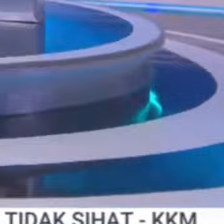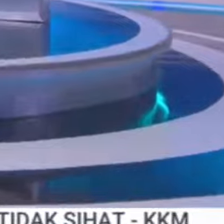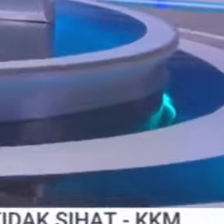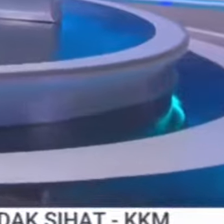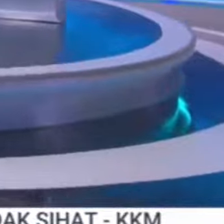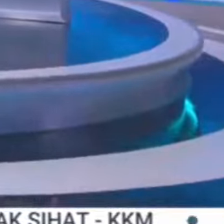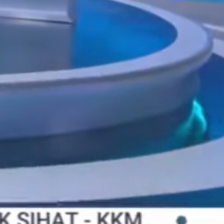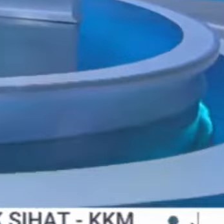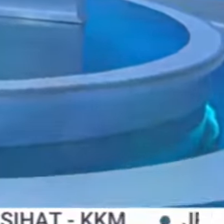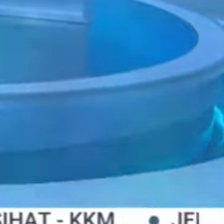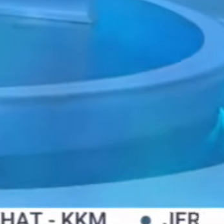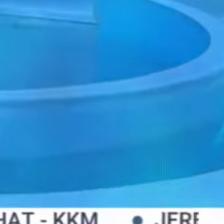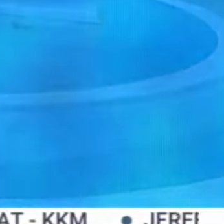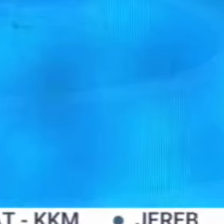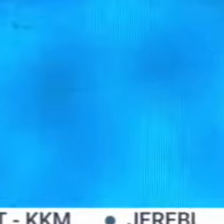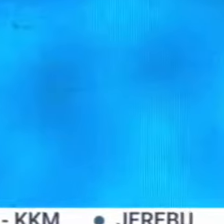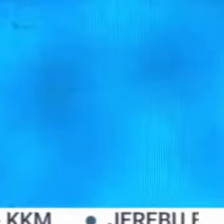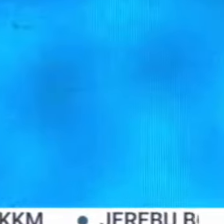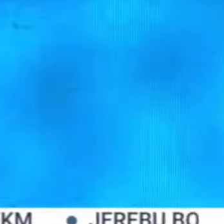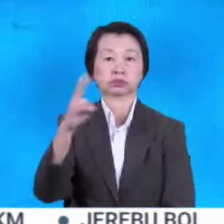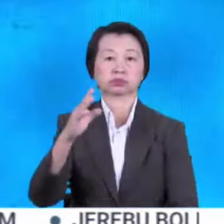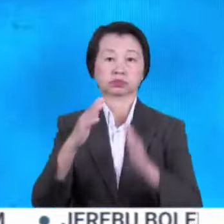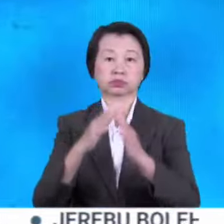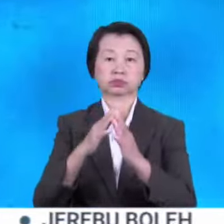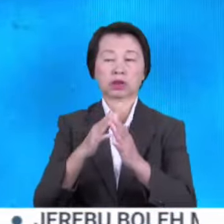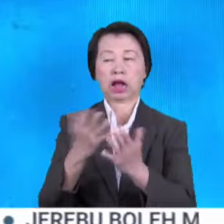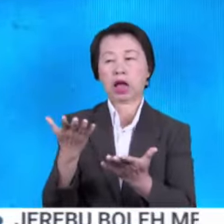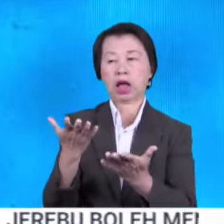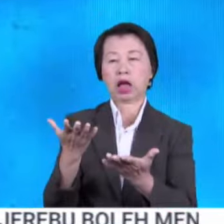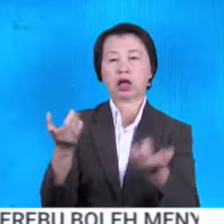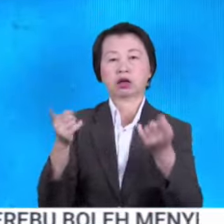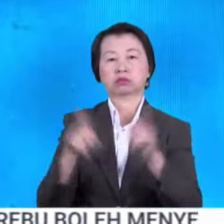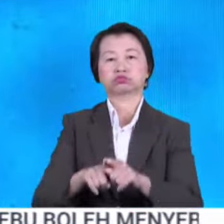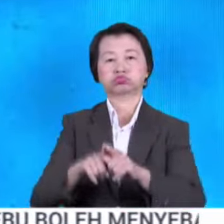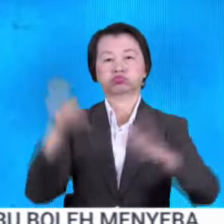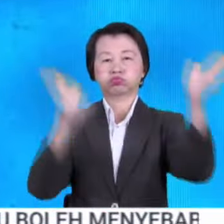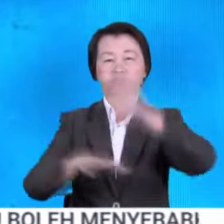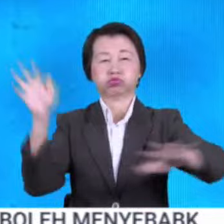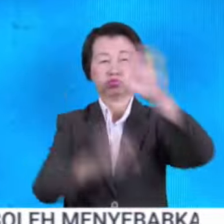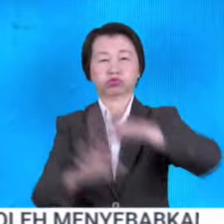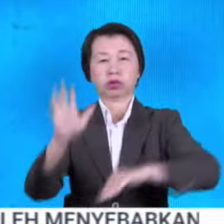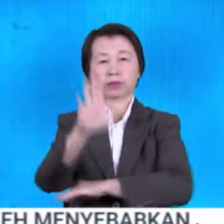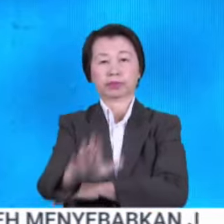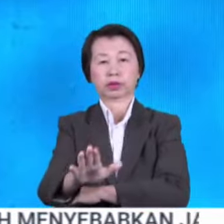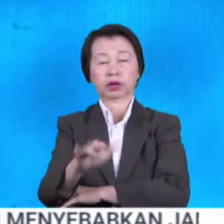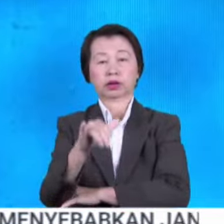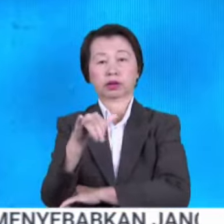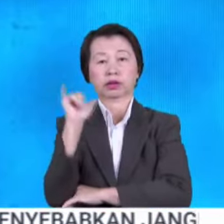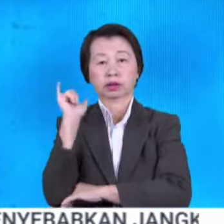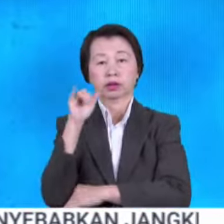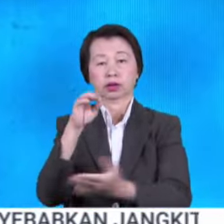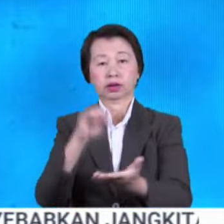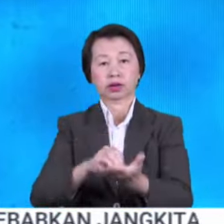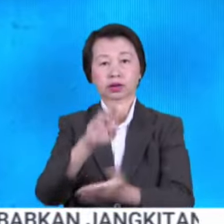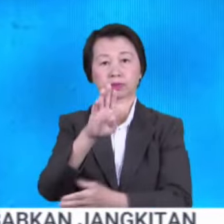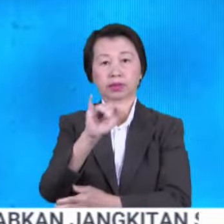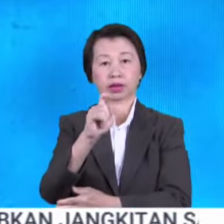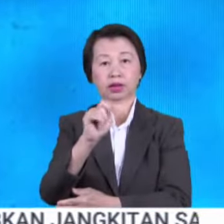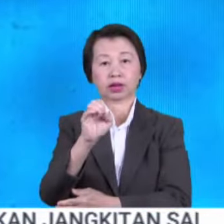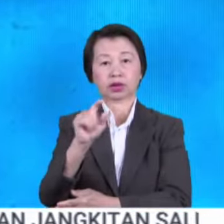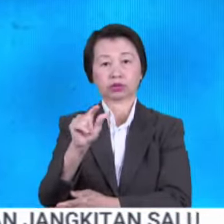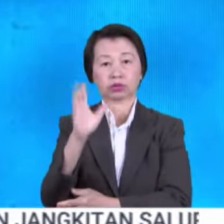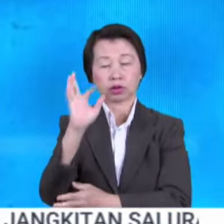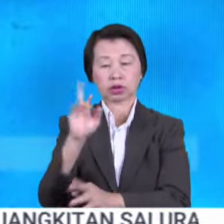kebaikan 12 buah rumah yang terjelas kejadian ribut tentang semalam di kawasan kurung batang bintang akan diselenggarakan